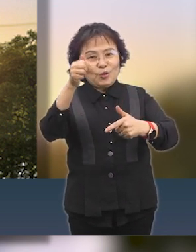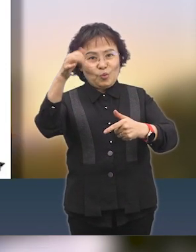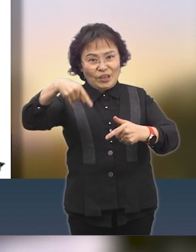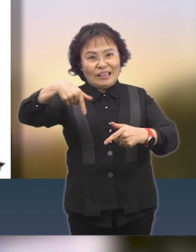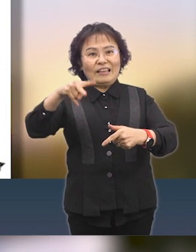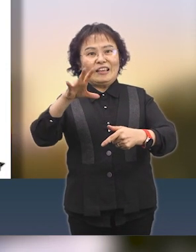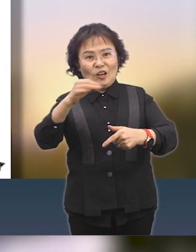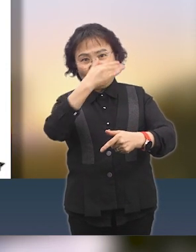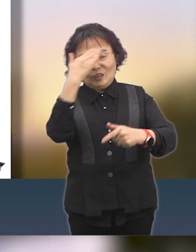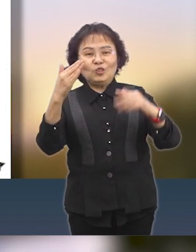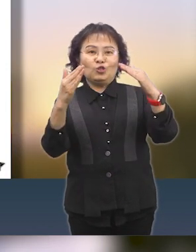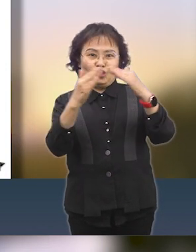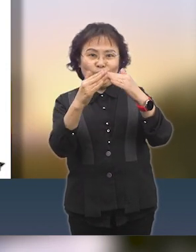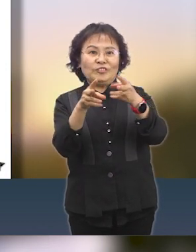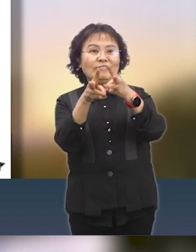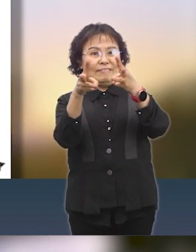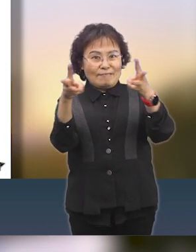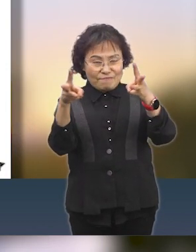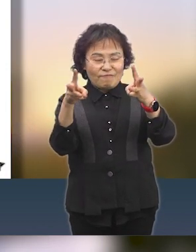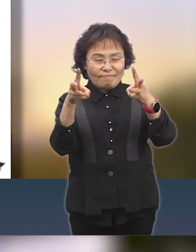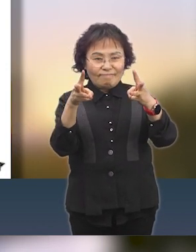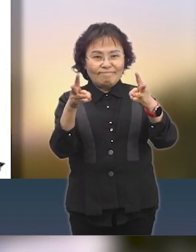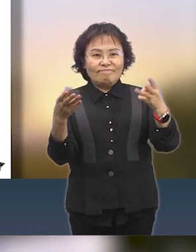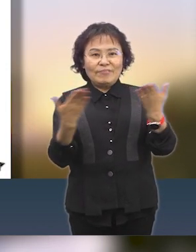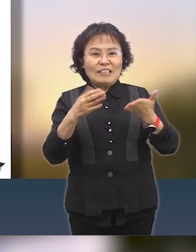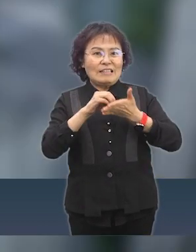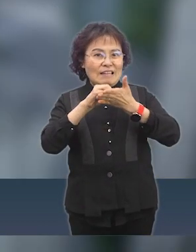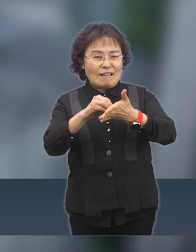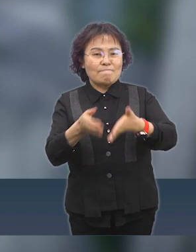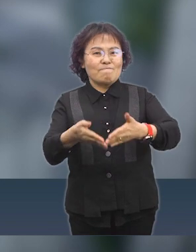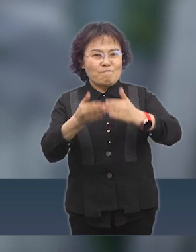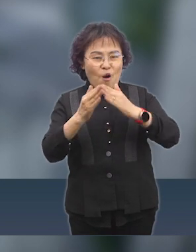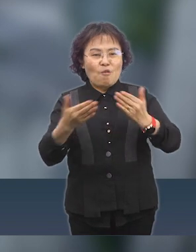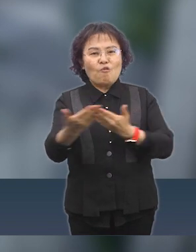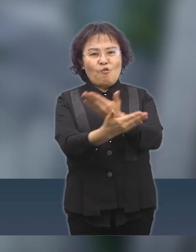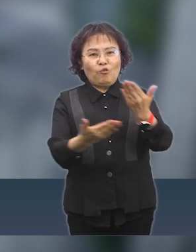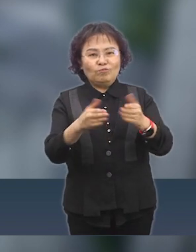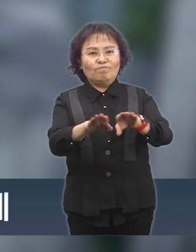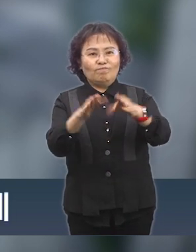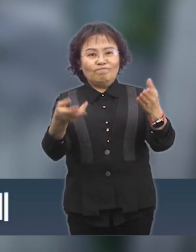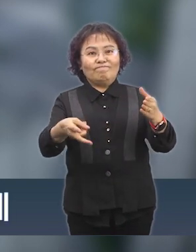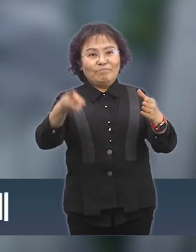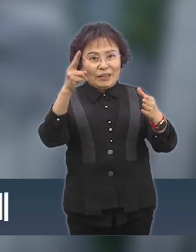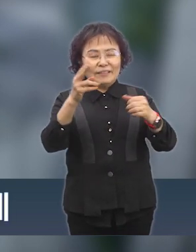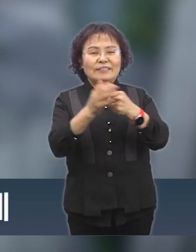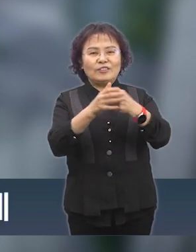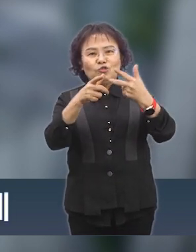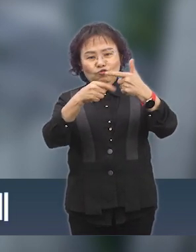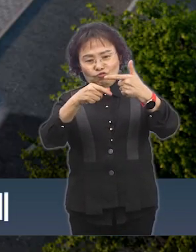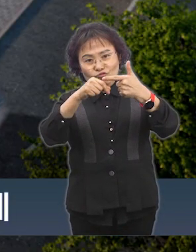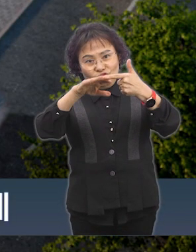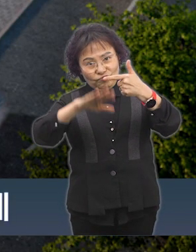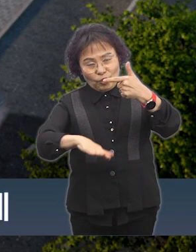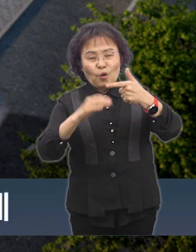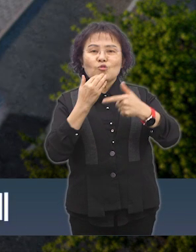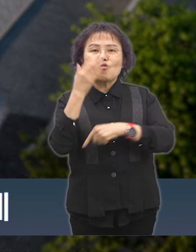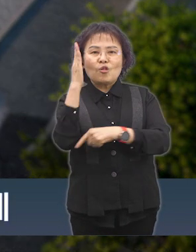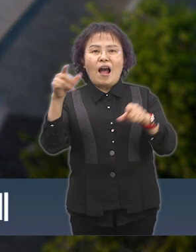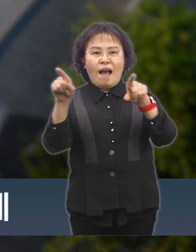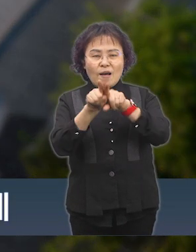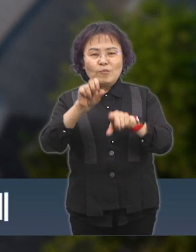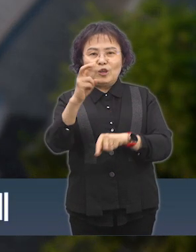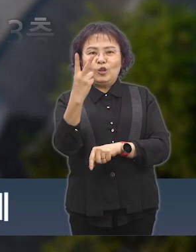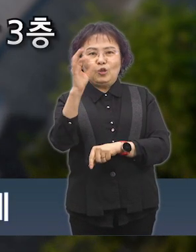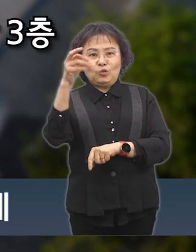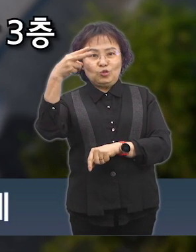휘경동 역세권 청년주택 3층에 청년 창업 및 커뮤니티 공간을 개관하고 하반기에는 서울시와 함께